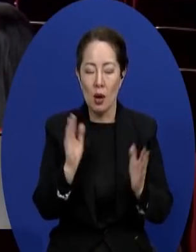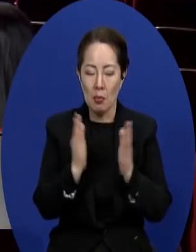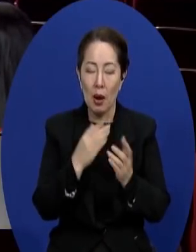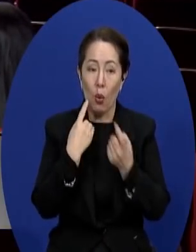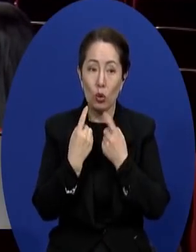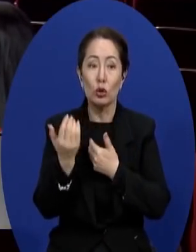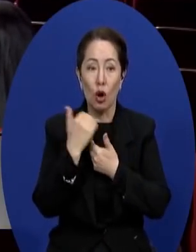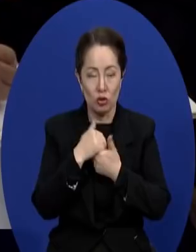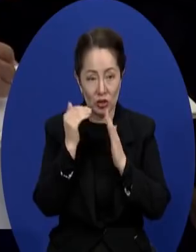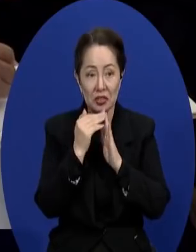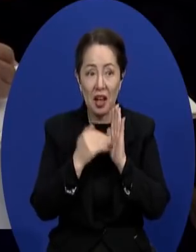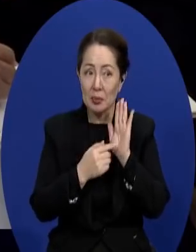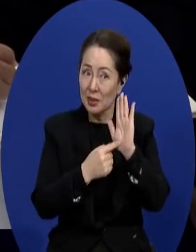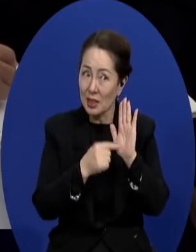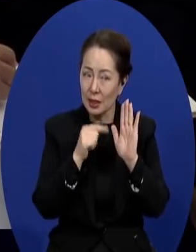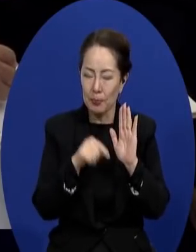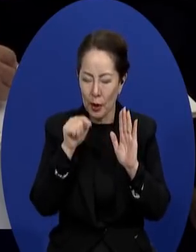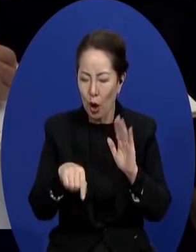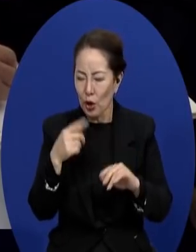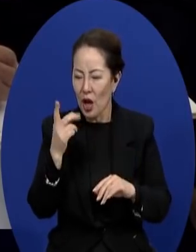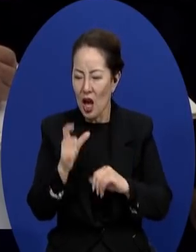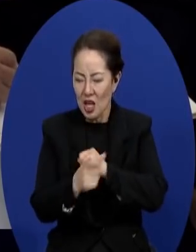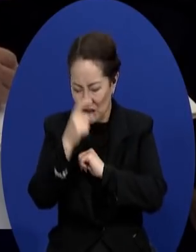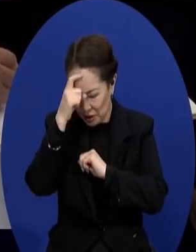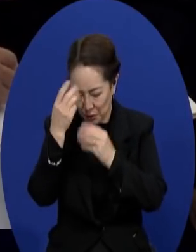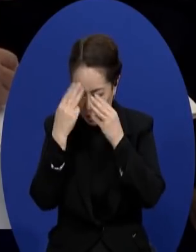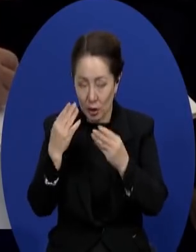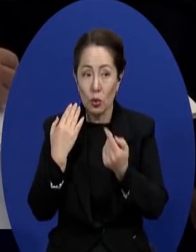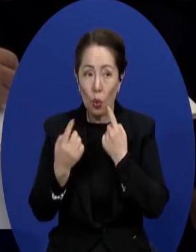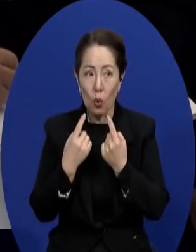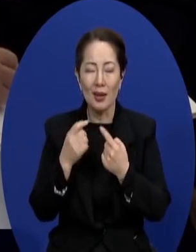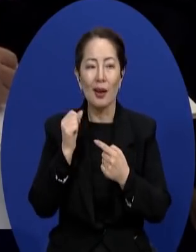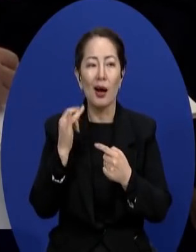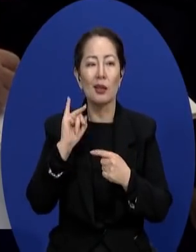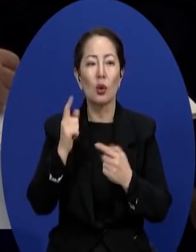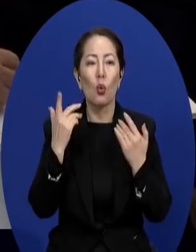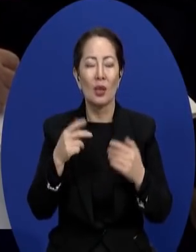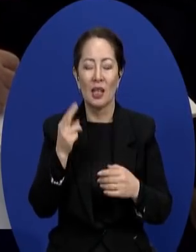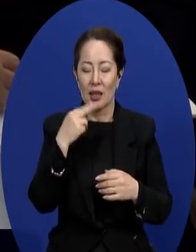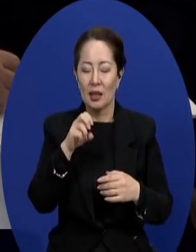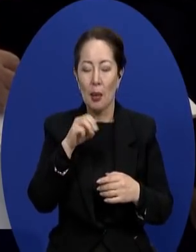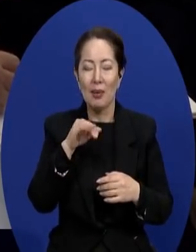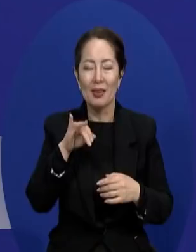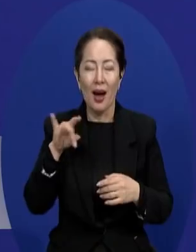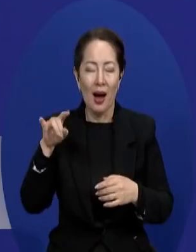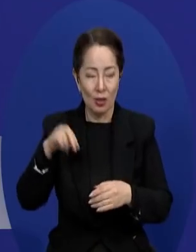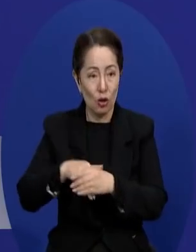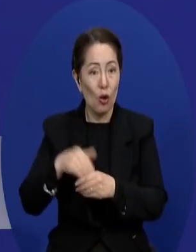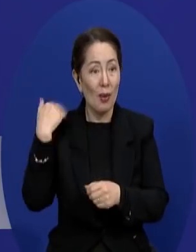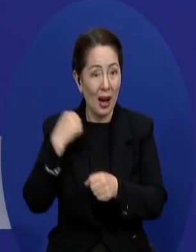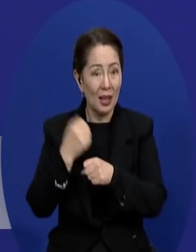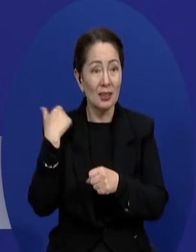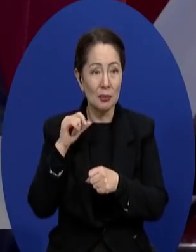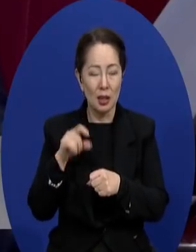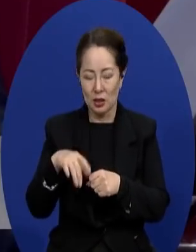хуралд оролцогсод тайлбарлаж байна. Энэ удаагийн эрдэм шинжилгээний баг хуралд ардын их хурлын депутатаар сонгогдсон ажилд байсан төр